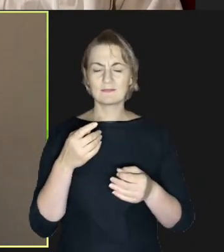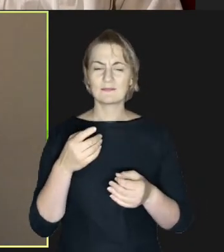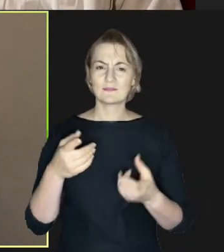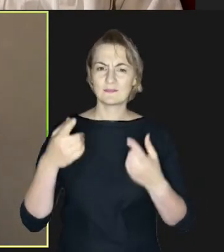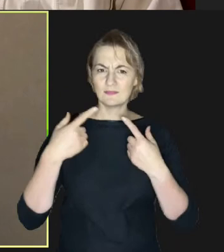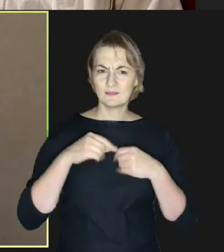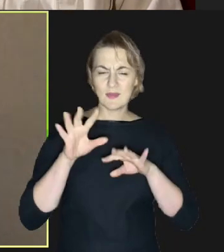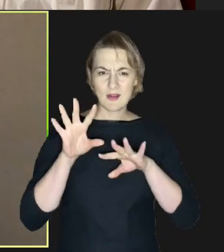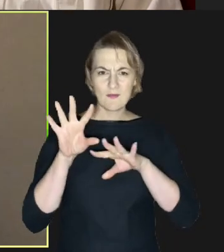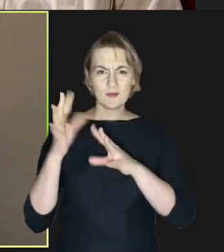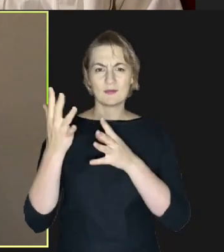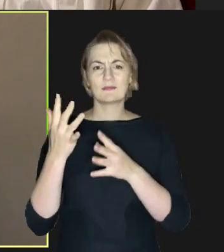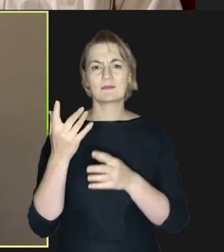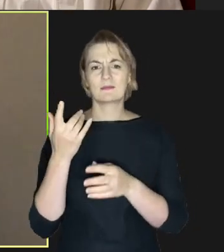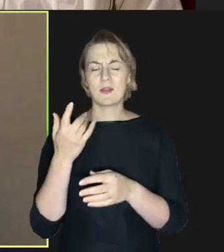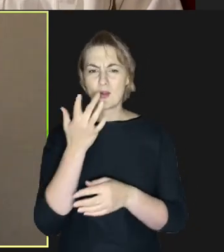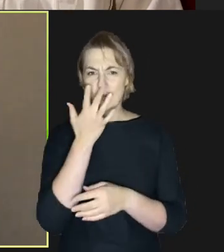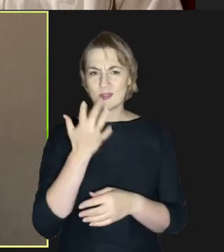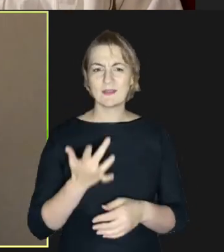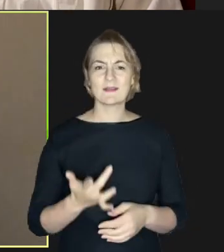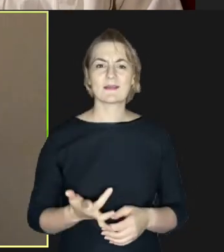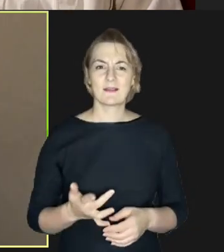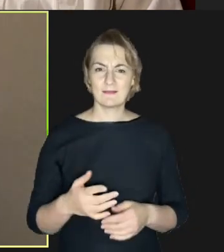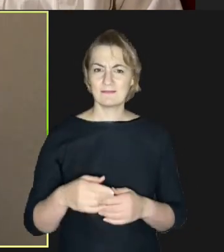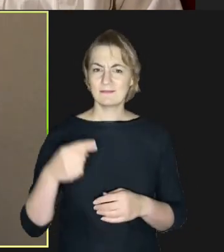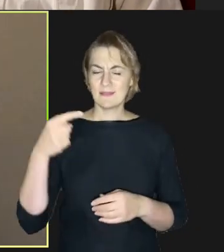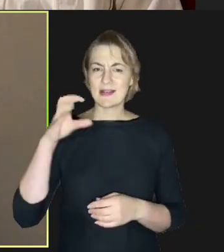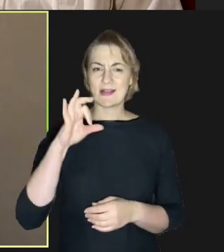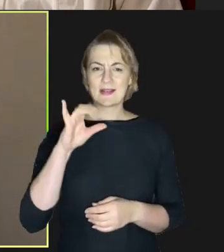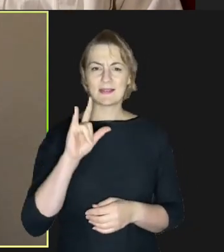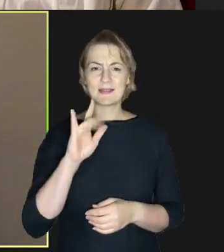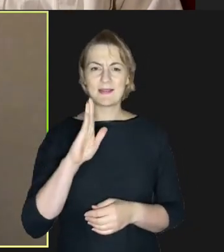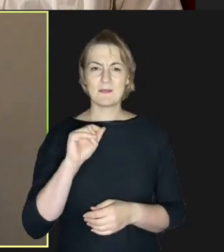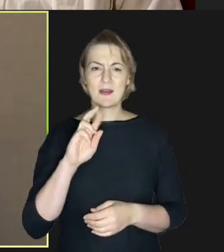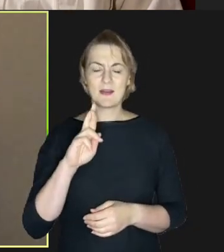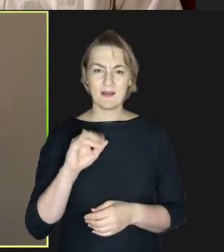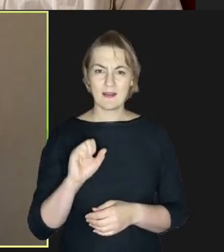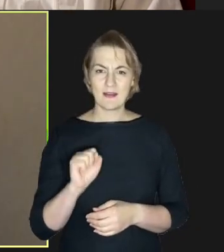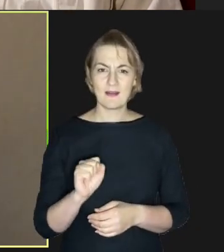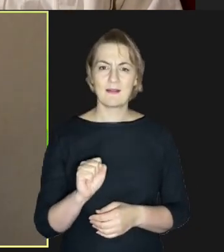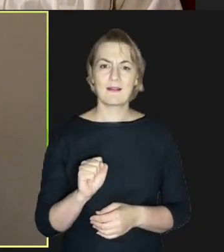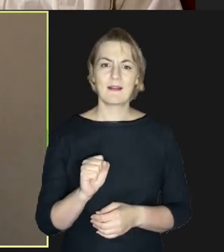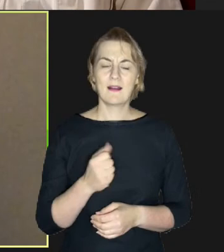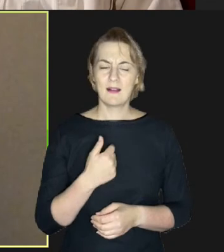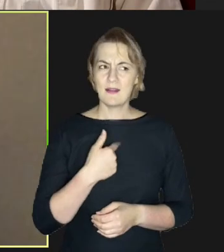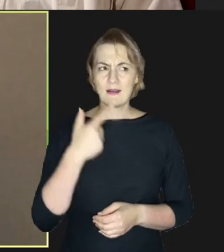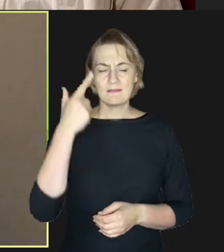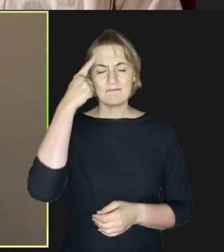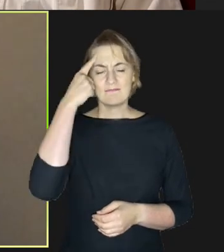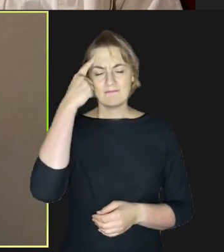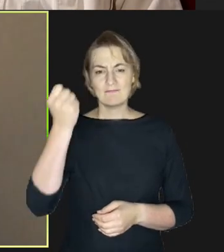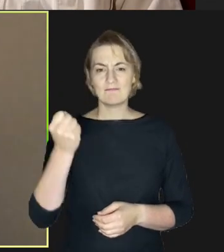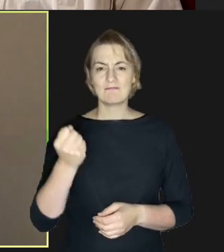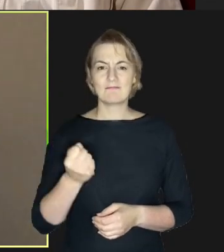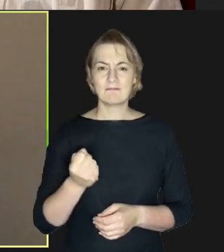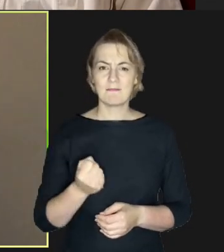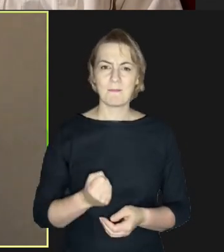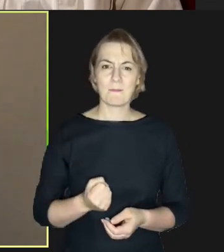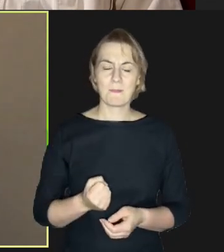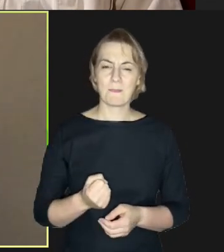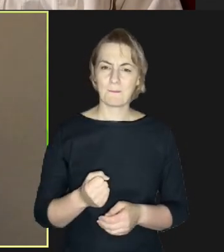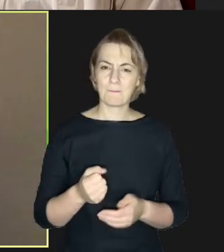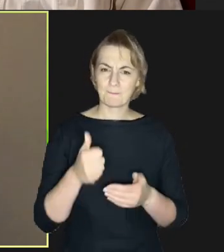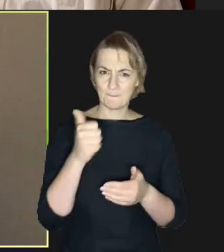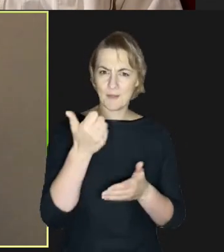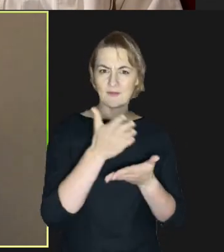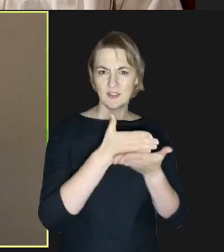rewolucjoniście rosyjskim gdzieś tam na Syberii, ale mnie zapadła w pamięć ta pierwsza część,